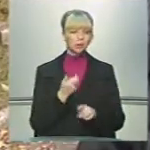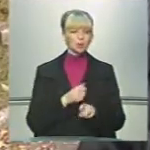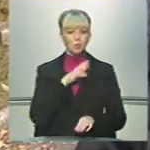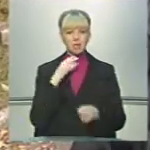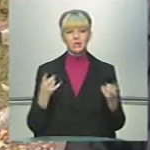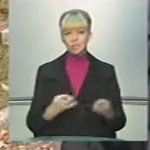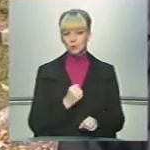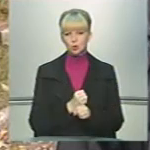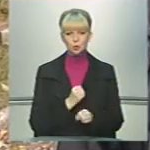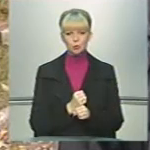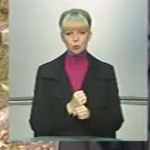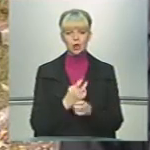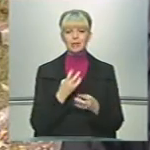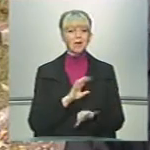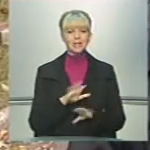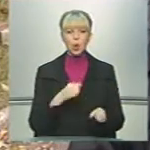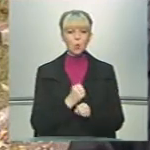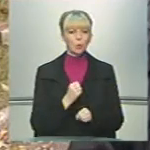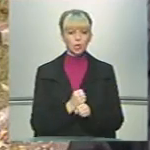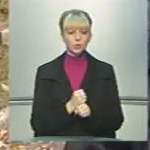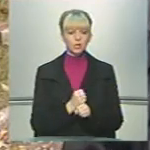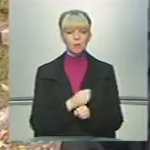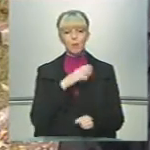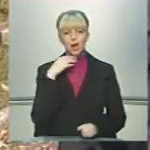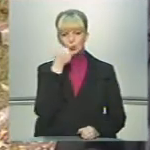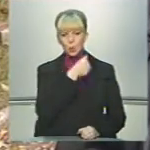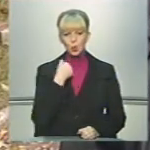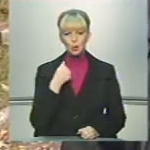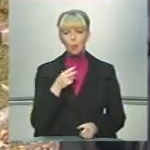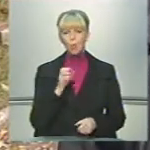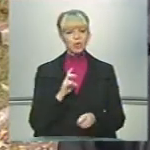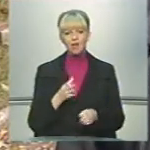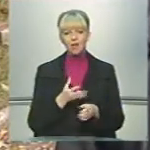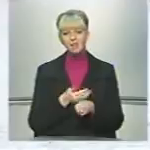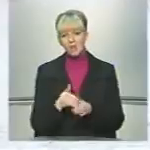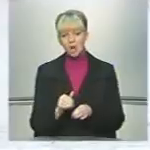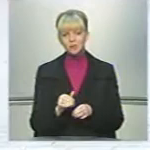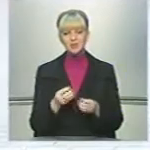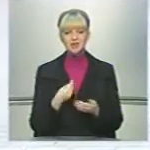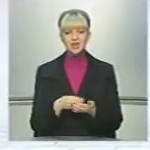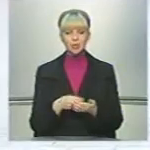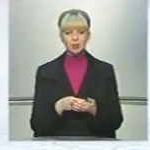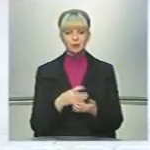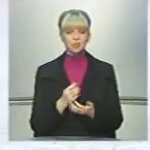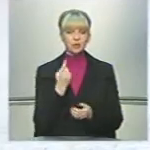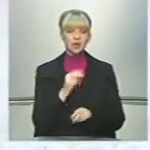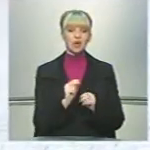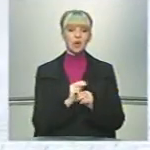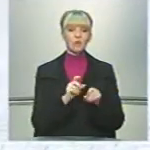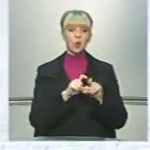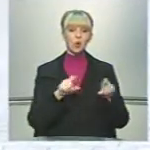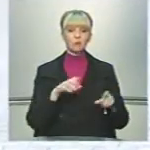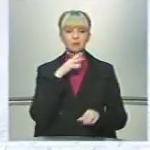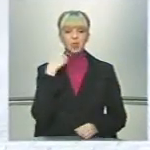багато треба зробити, яке де не робилося багато років, бо не виділялося просто фінансування. Ще один лікувальний корпус